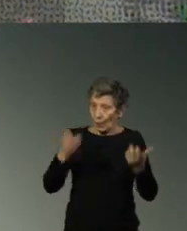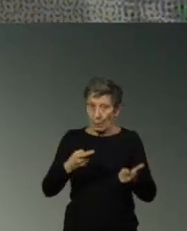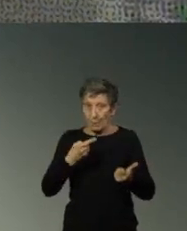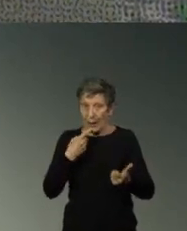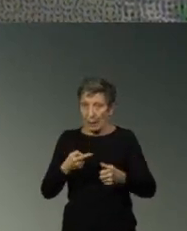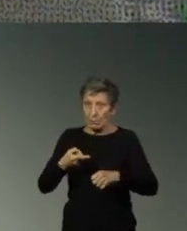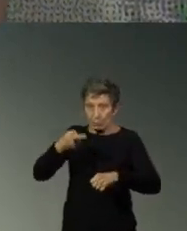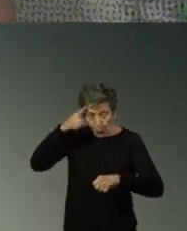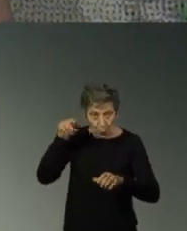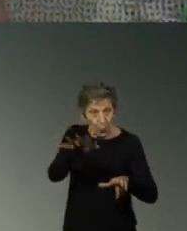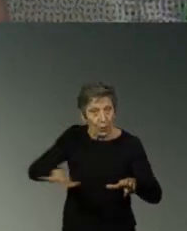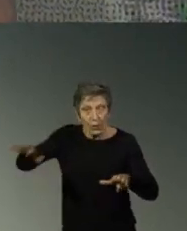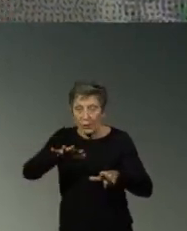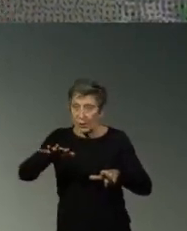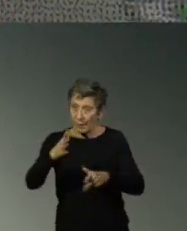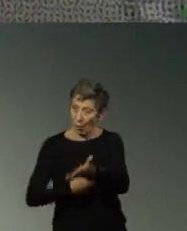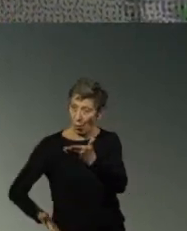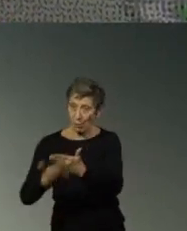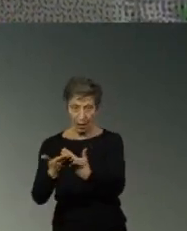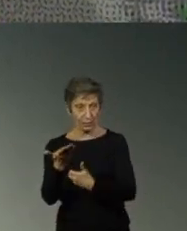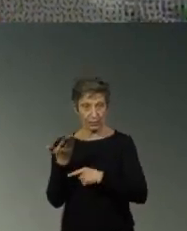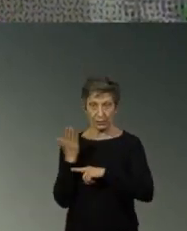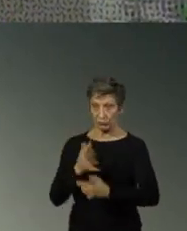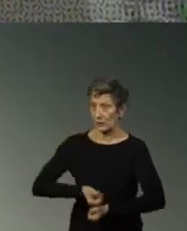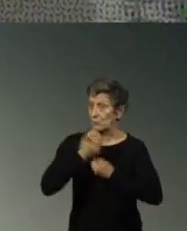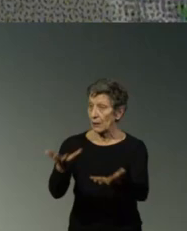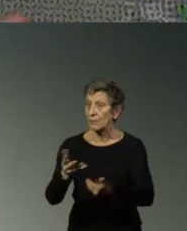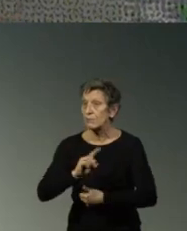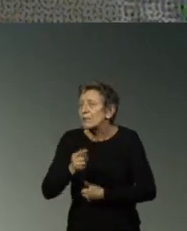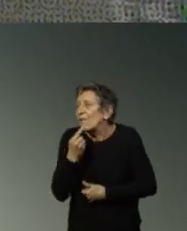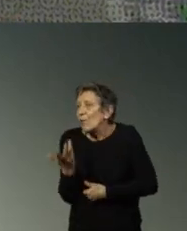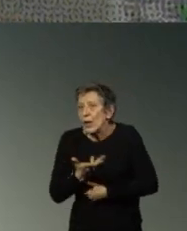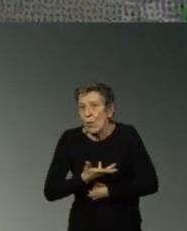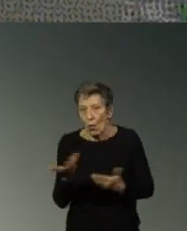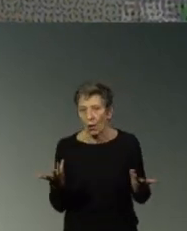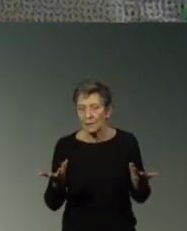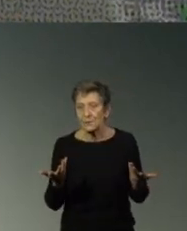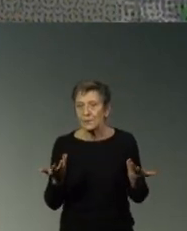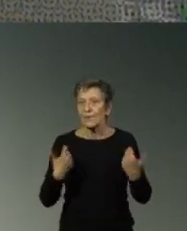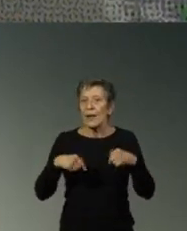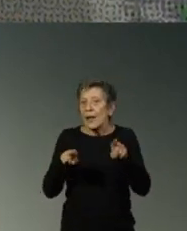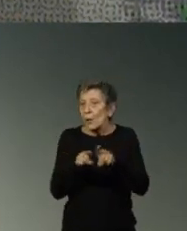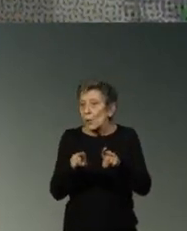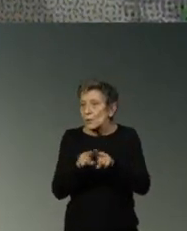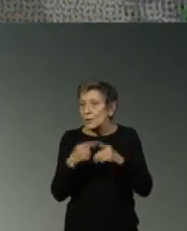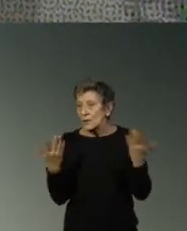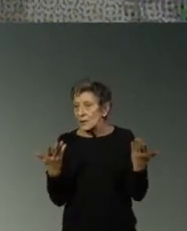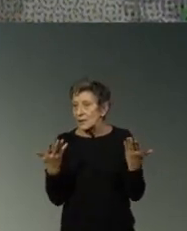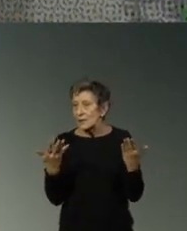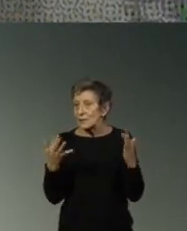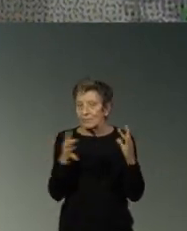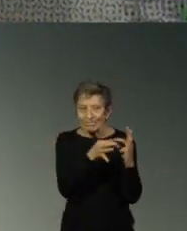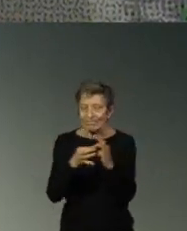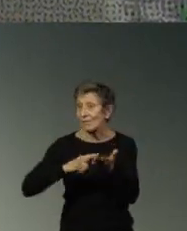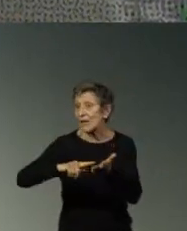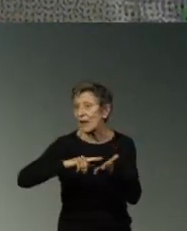pas en leur nom » ce que ça implique et ce que ça implique peut-être d'un point de vue littéraire, hein,